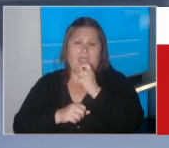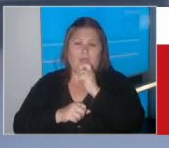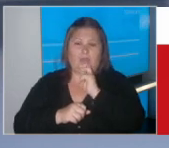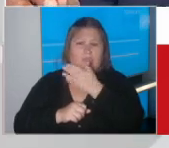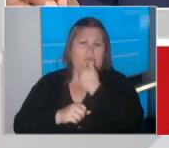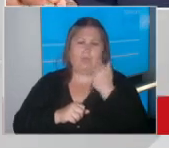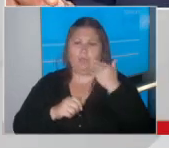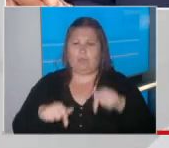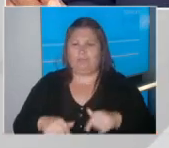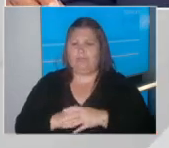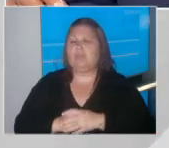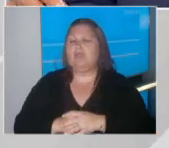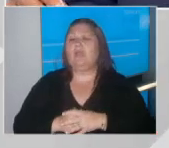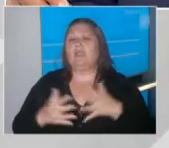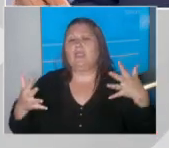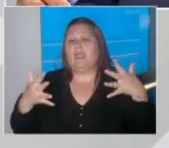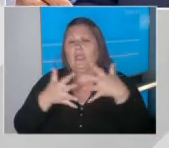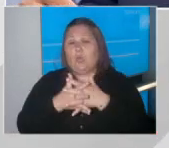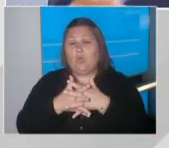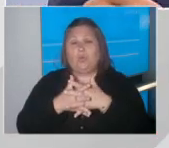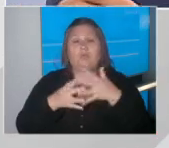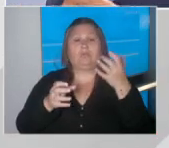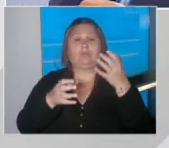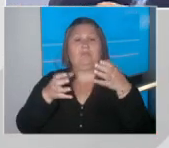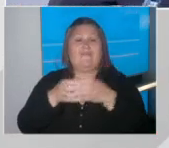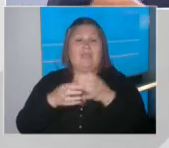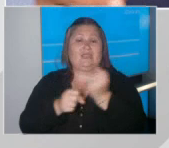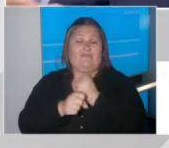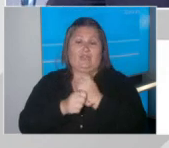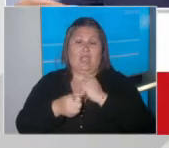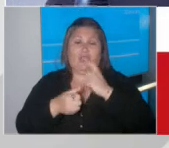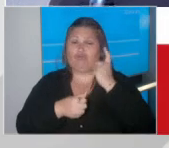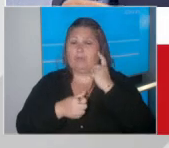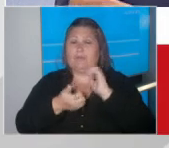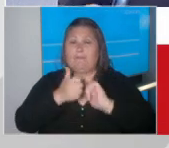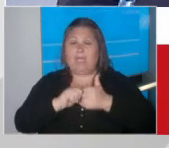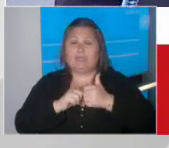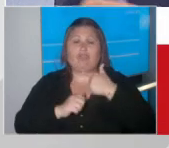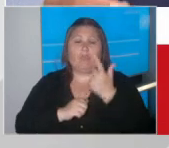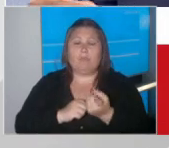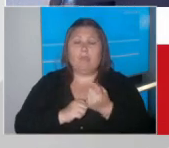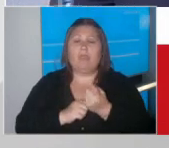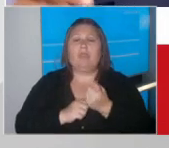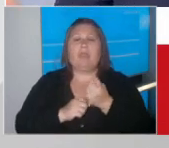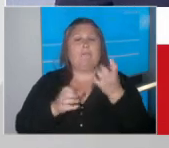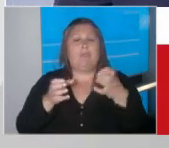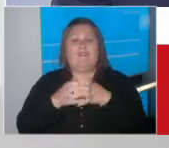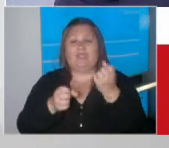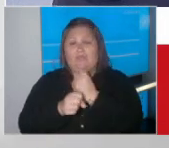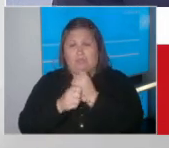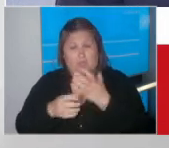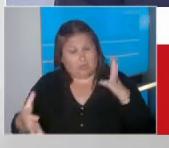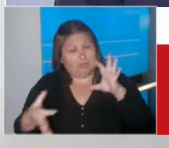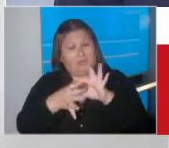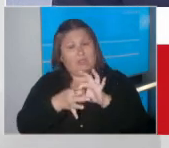הצהריים. יש איחוד מפלגת העבודה, הרי אנחנו שומעים את מרץ, לא מעט גורמים במרץ שאומרים למפלגת העבודה, בואו נתאחד,